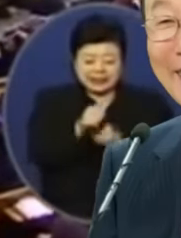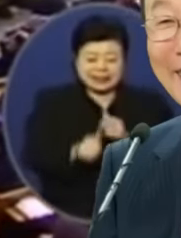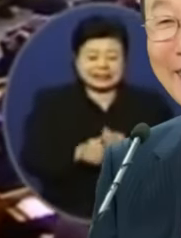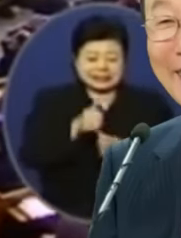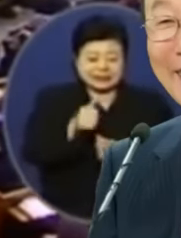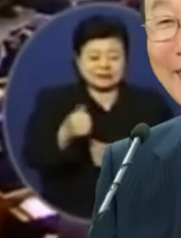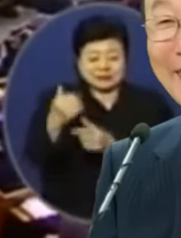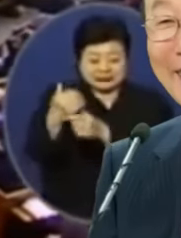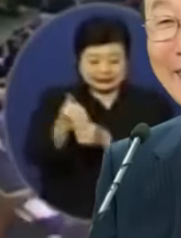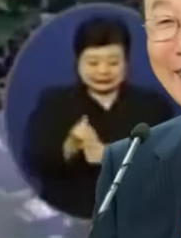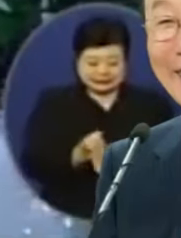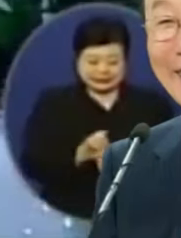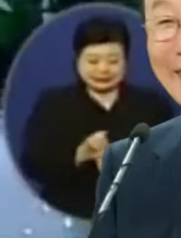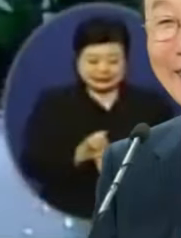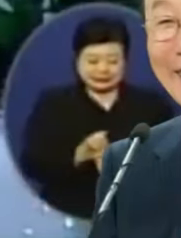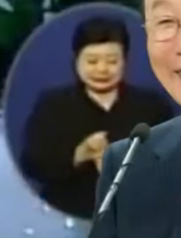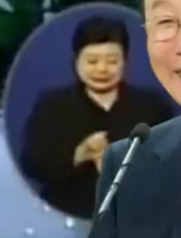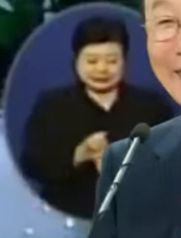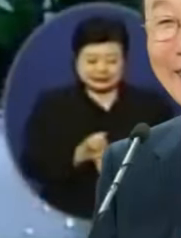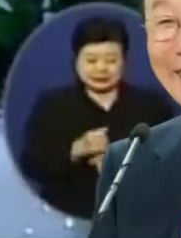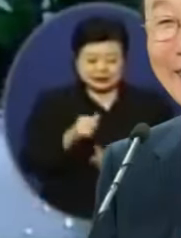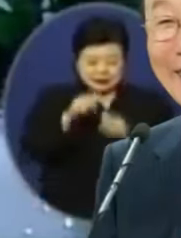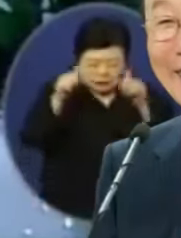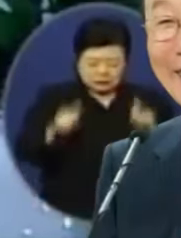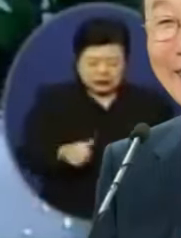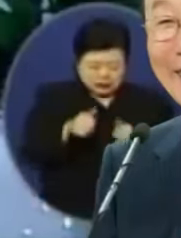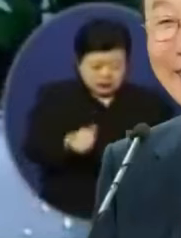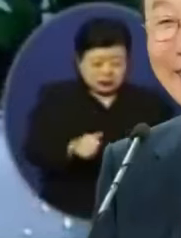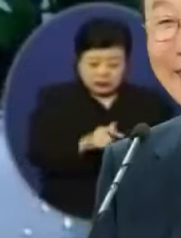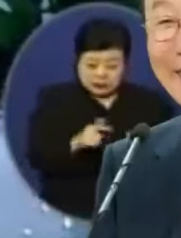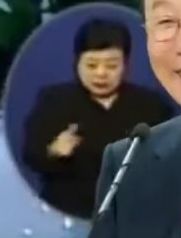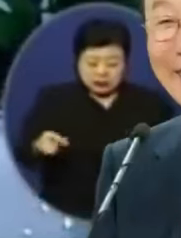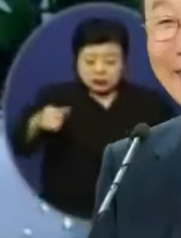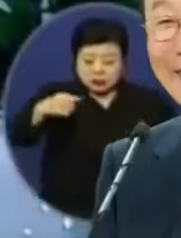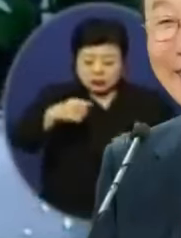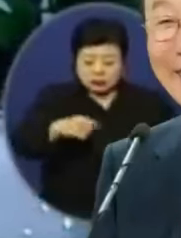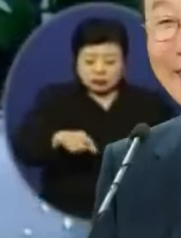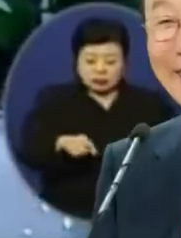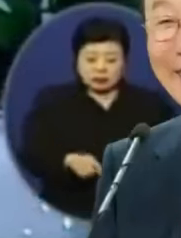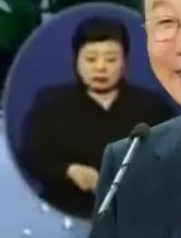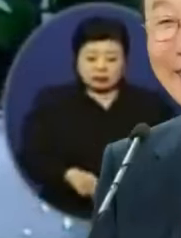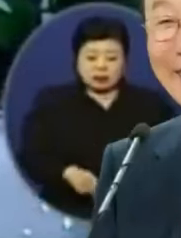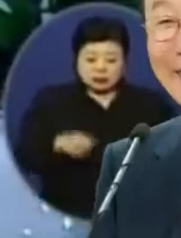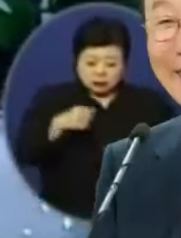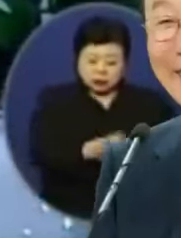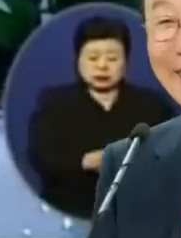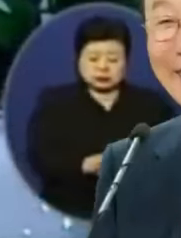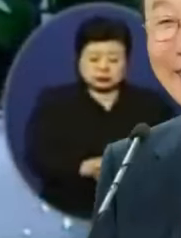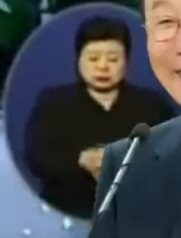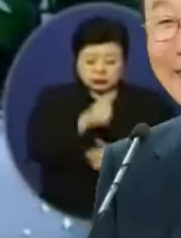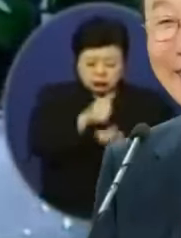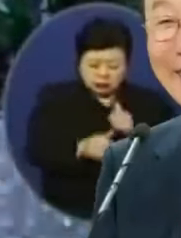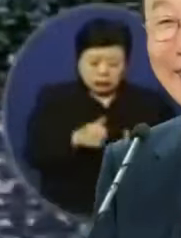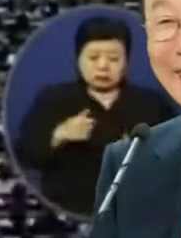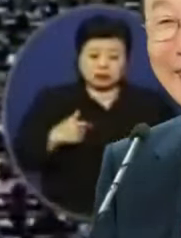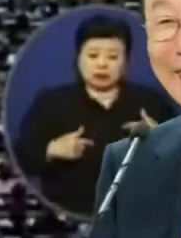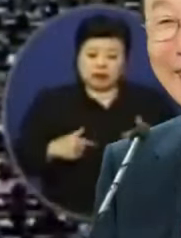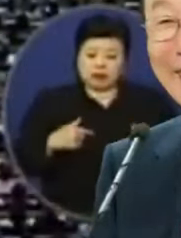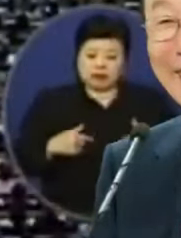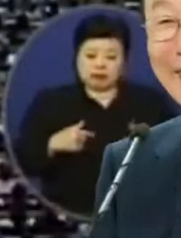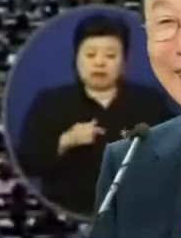하나님을 의지하고 우상에 절하지 않겠다는 그 결심을 시행한 것을 하나님은 얼마나 기뻐하십니까?